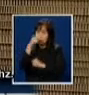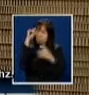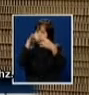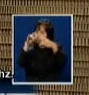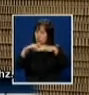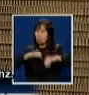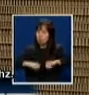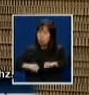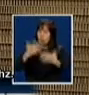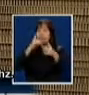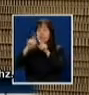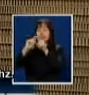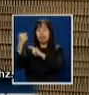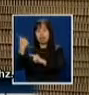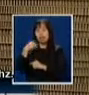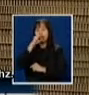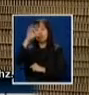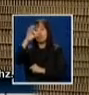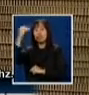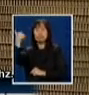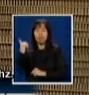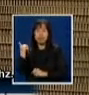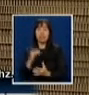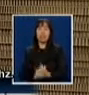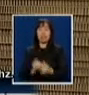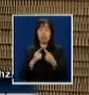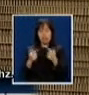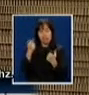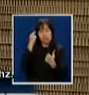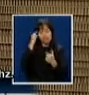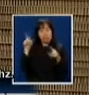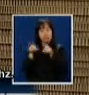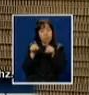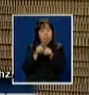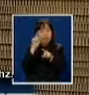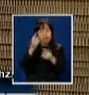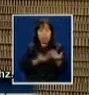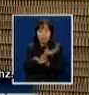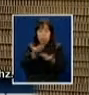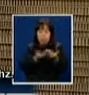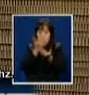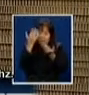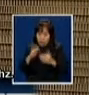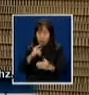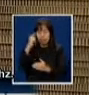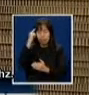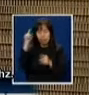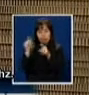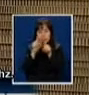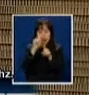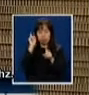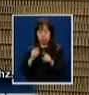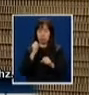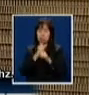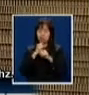ได้เป็นลักษณะของการคุ้มครองผู้บริโภคไปในตัวด้วยแต่ว่าที่เห็นตรงกันนะครับจากการไปแลกเปลี่ยนกับสื่อก็คือว่าตรงนี้น่าจะต้องเพิ่มความ